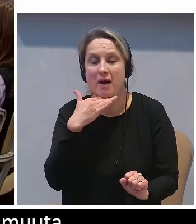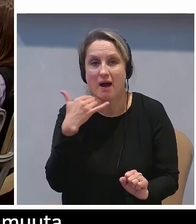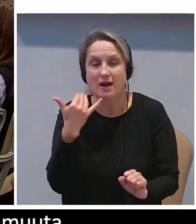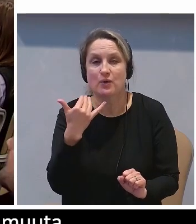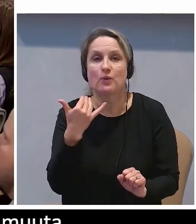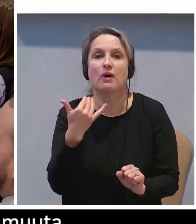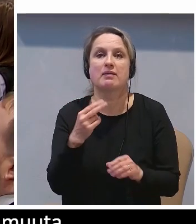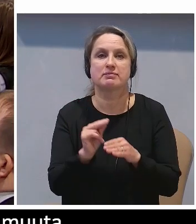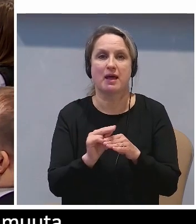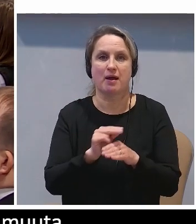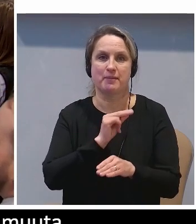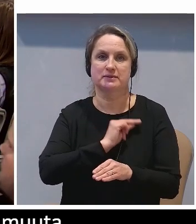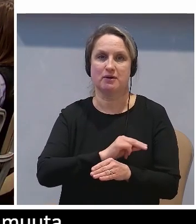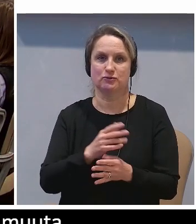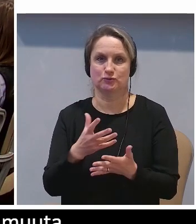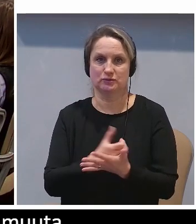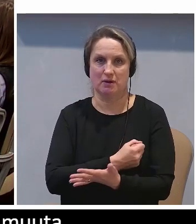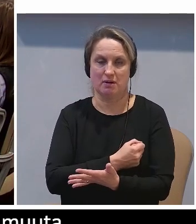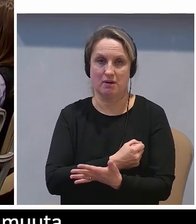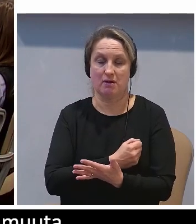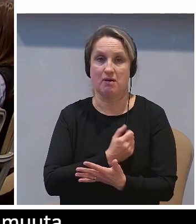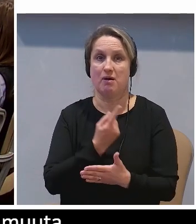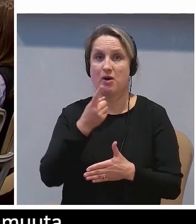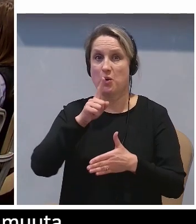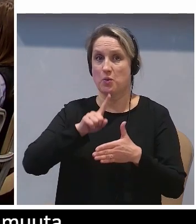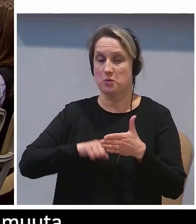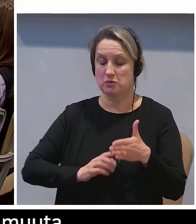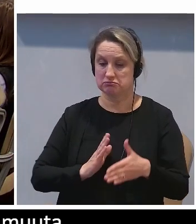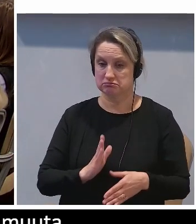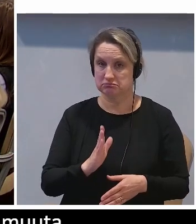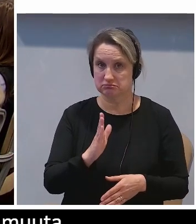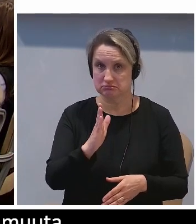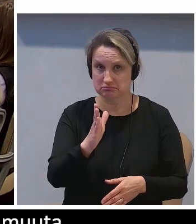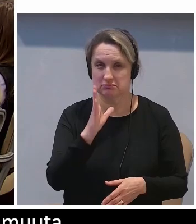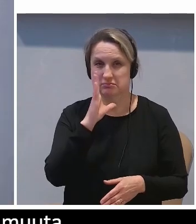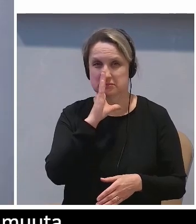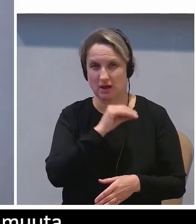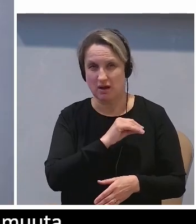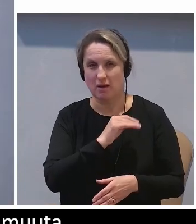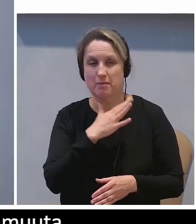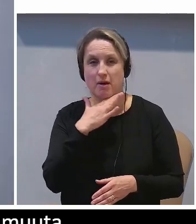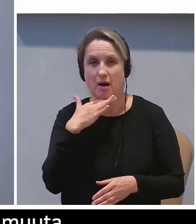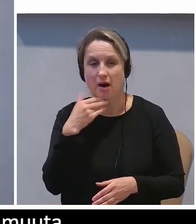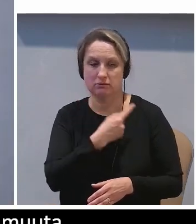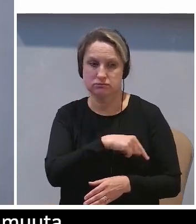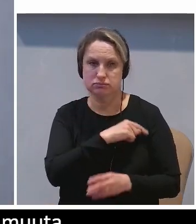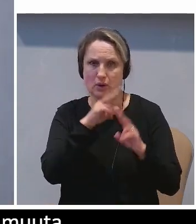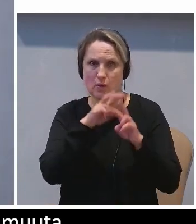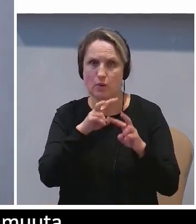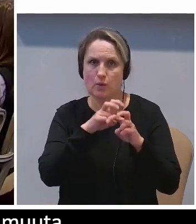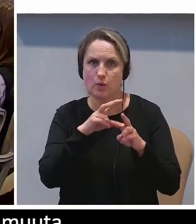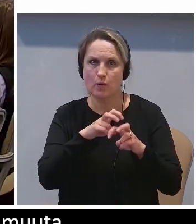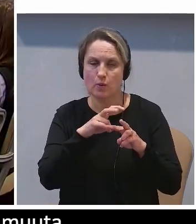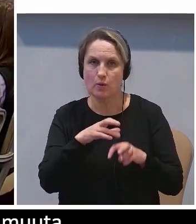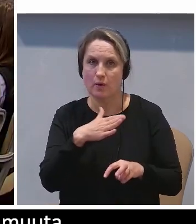kasu lõigata. Ma loodan, et tulevikus saame me läbi viia palju kliinilisi uuringuid ja ma loodan, et saame seda